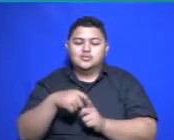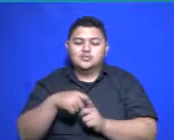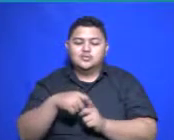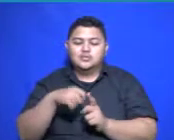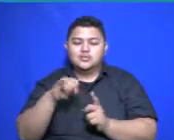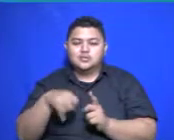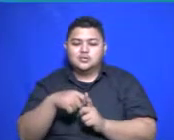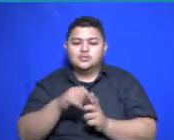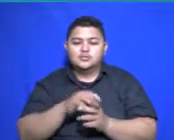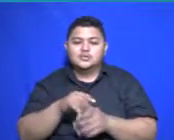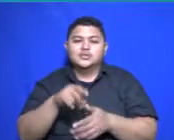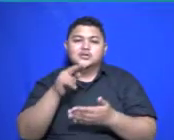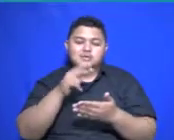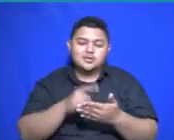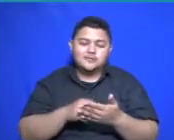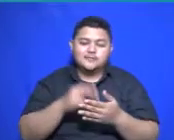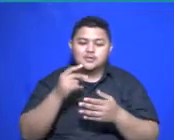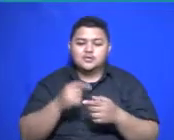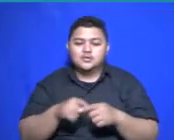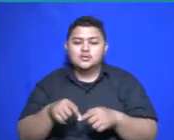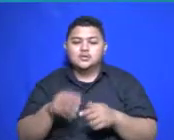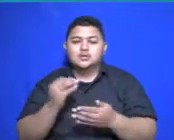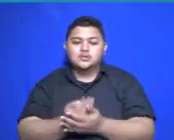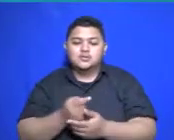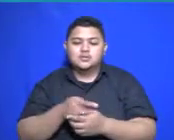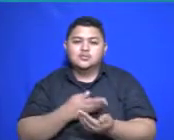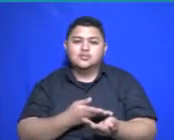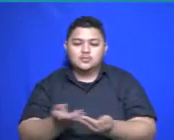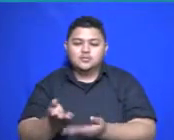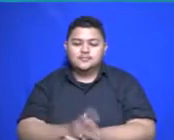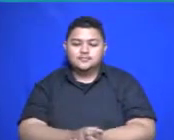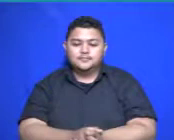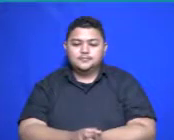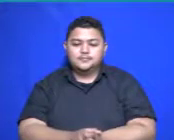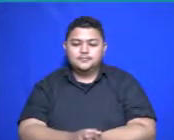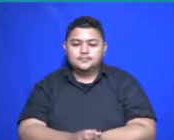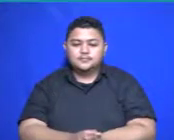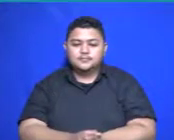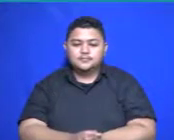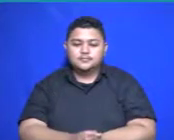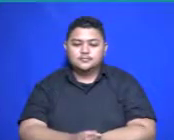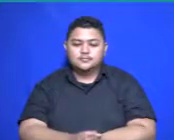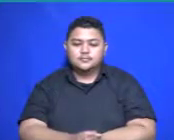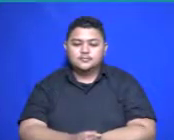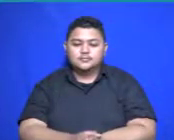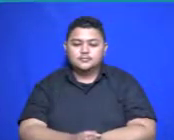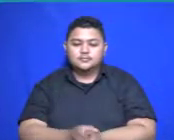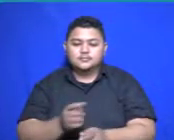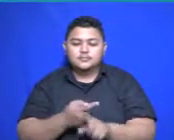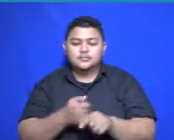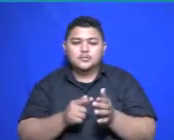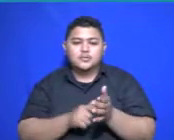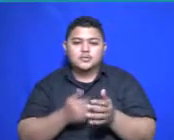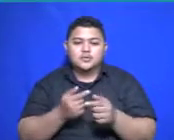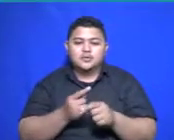semua hasil legasi yang kita hasilkan dari Asian Para Games. Kami sejak awal ada 3 target, 4 target.